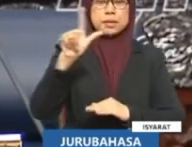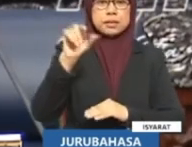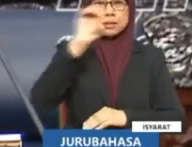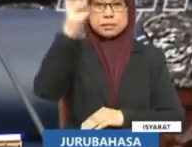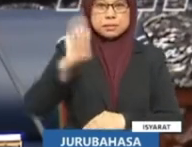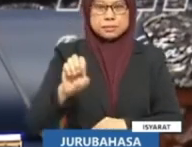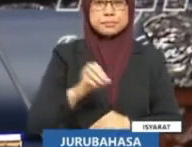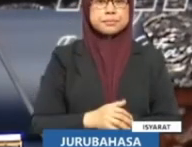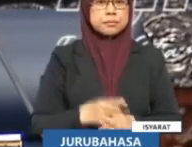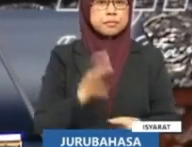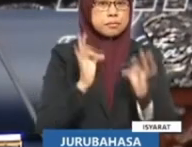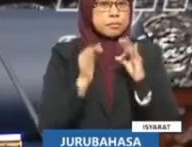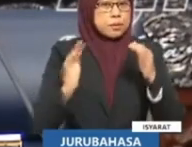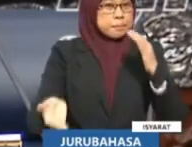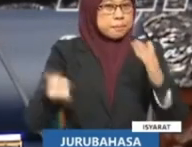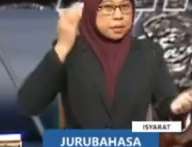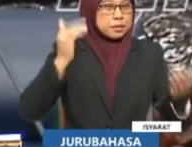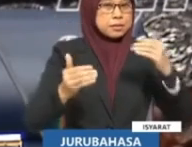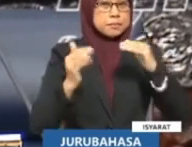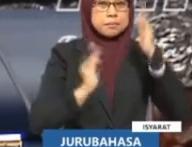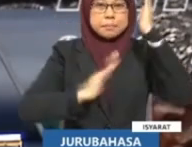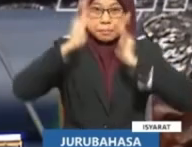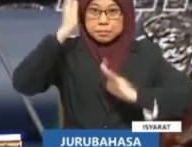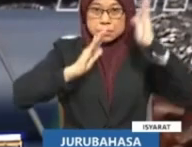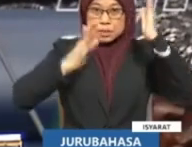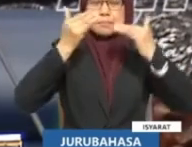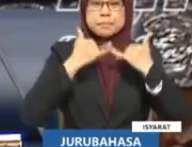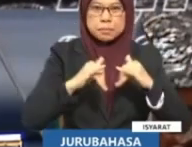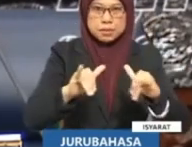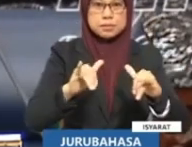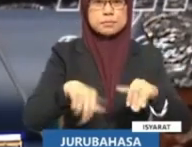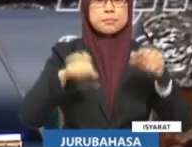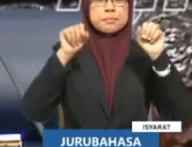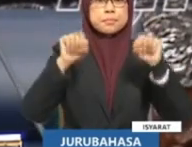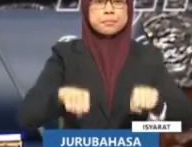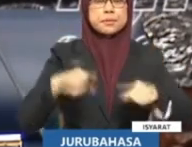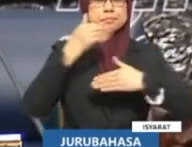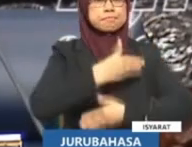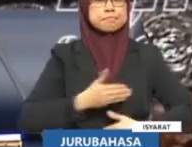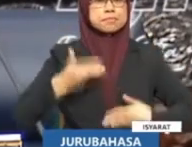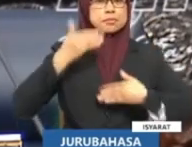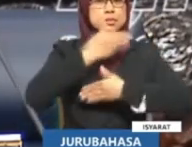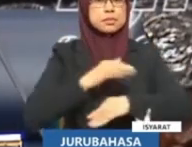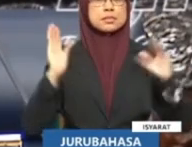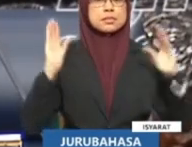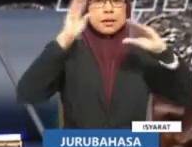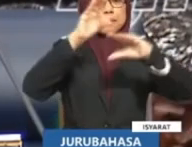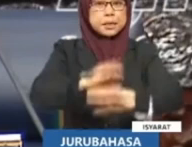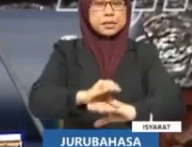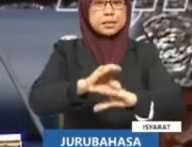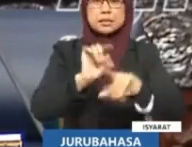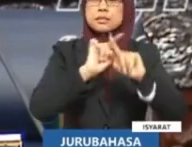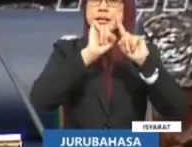jadi ini kalau kita bandingkan Kak dan dalam negara kita yang masih lagi menikmati subsidi